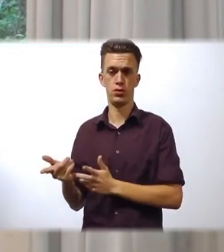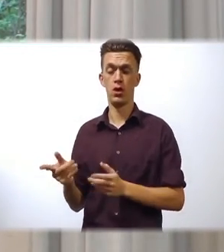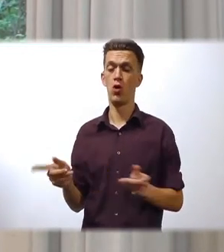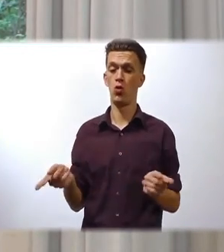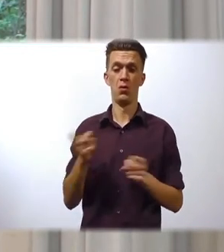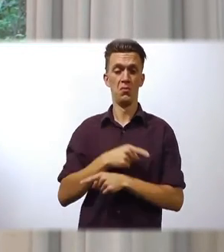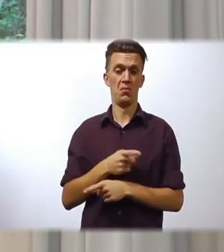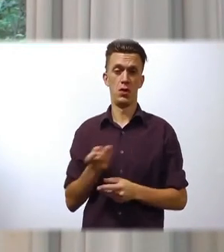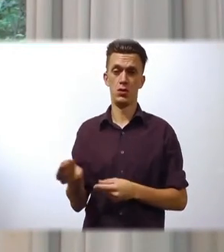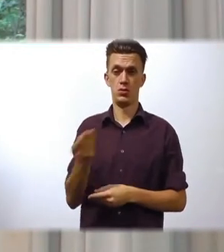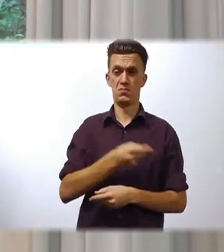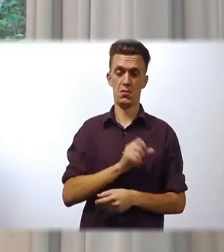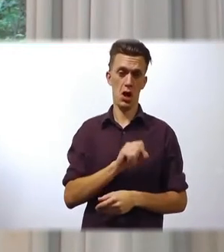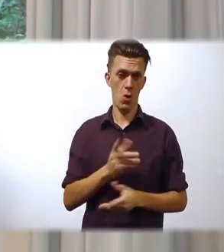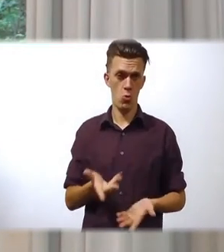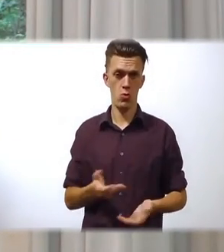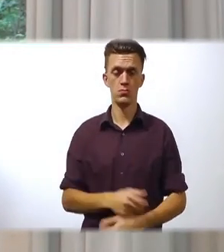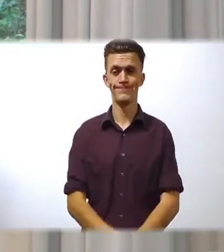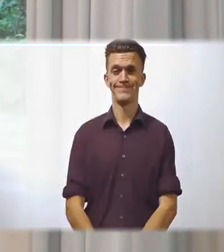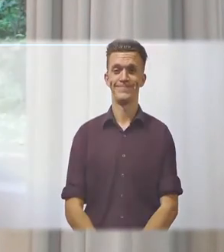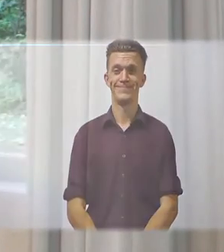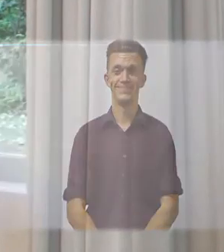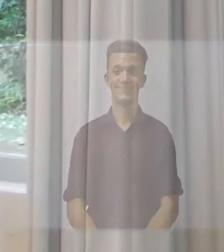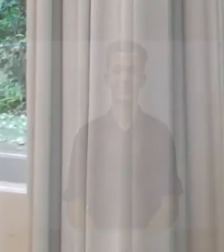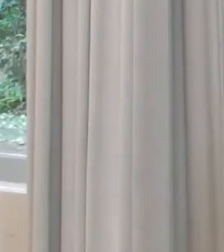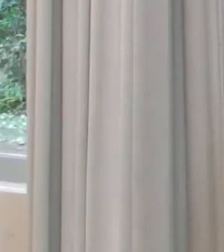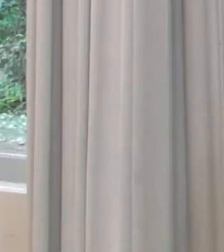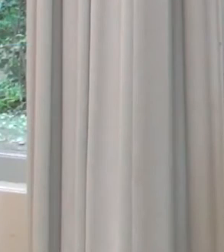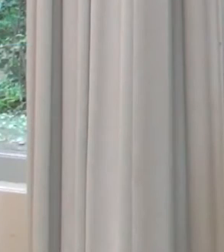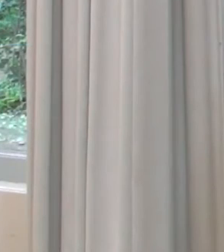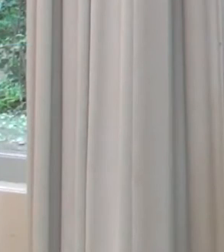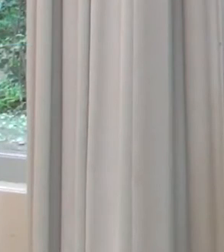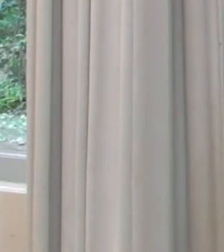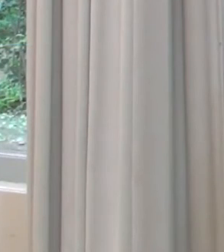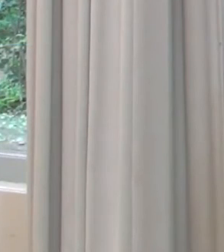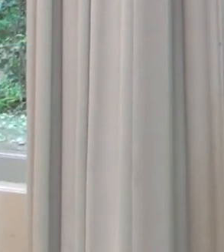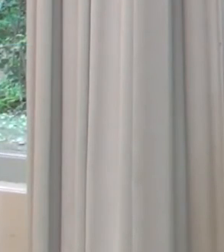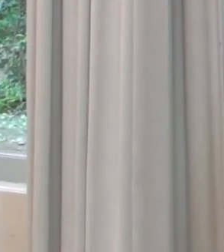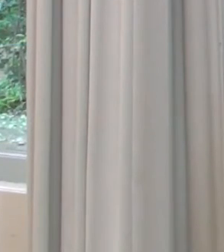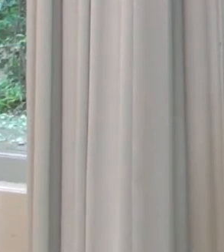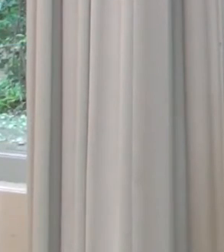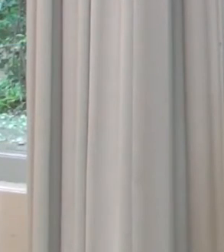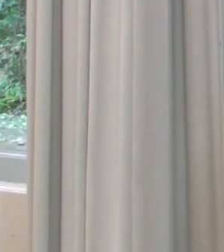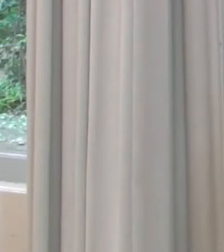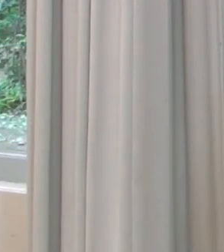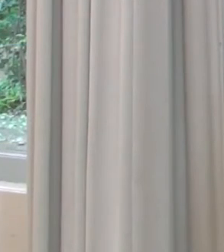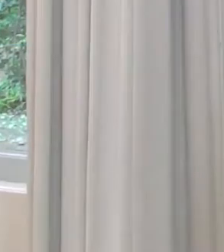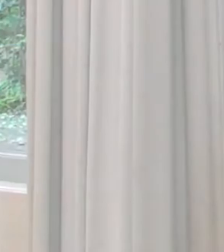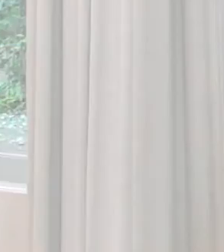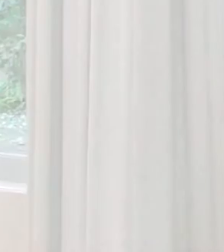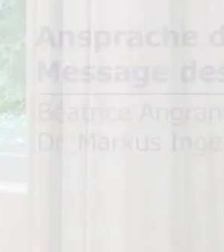etwas exportieren will, sondern dass man Vorschläge macht mit der Erfahrung, die man in den letzten 50 Jahren darüber hinaus gesammelt hat.